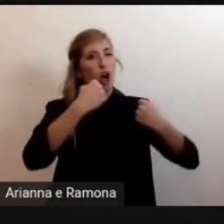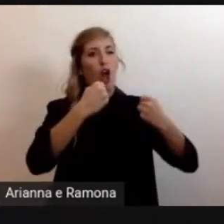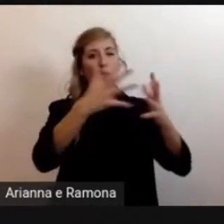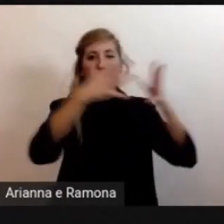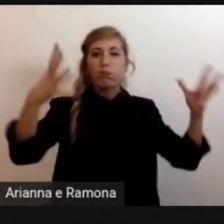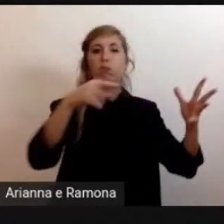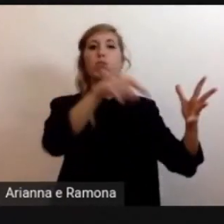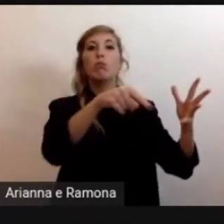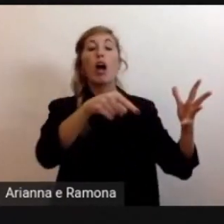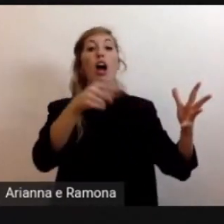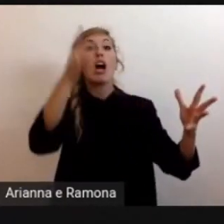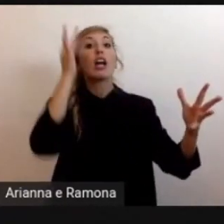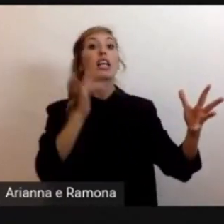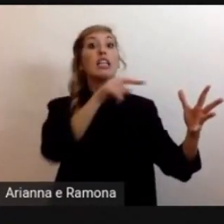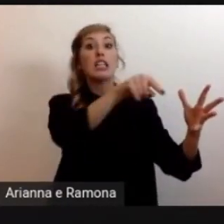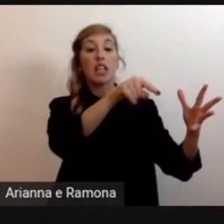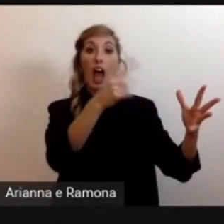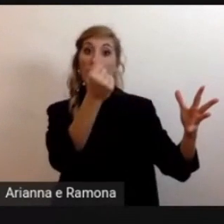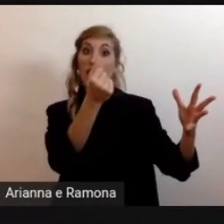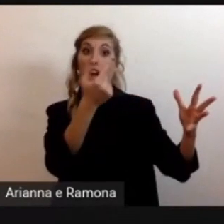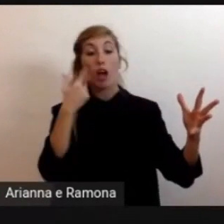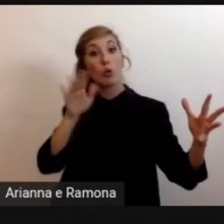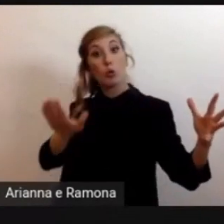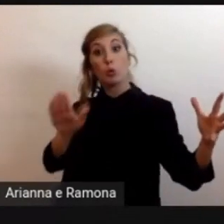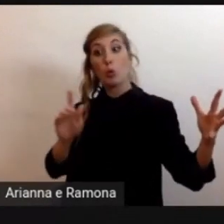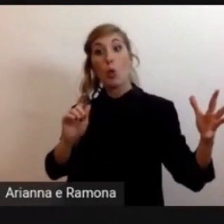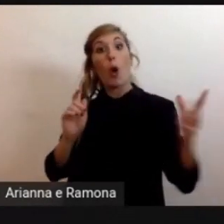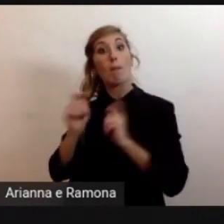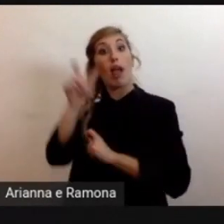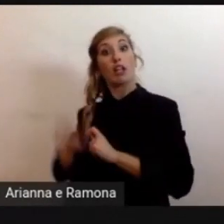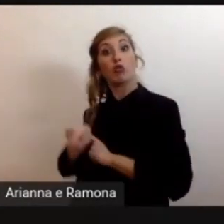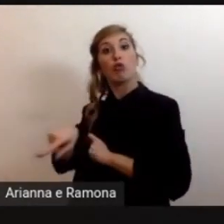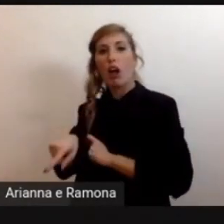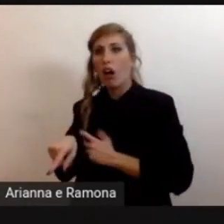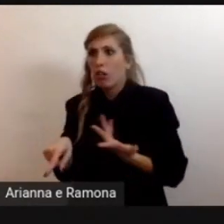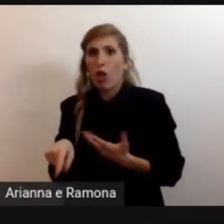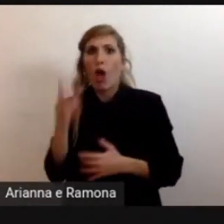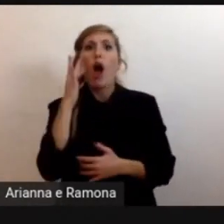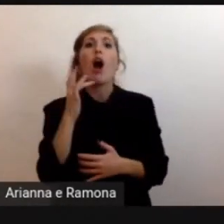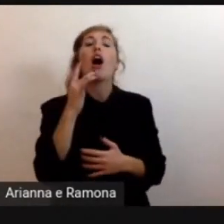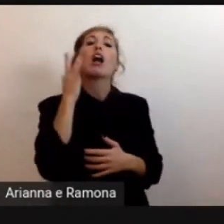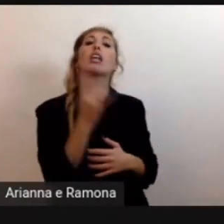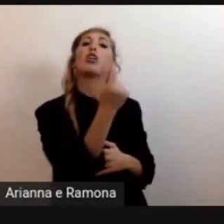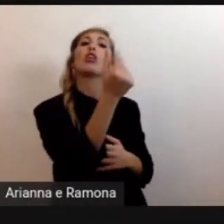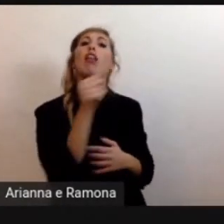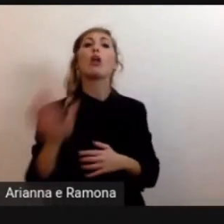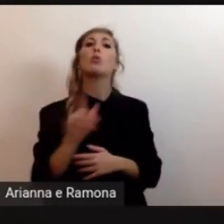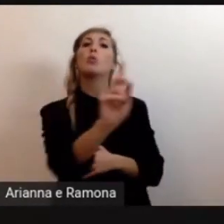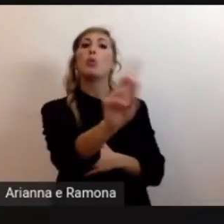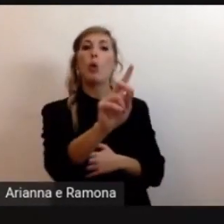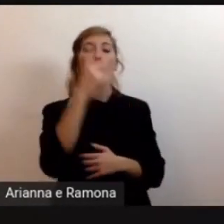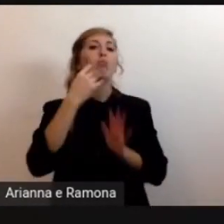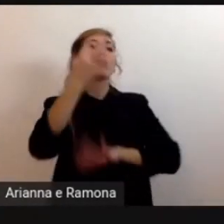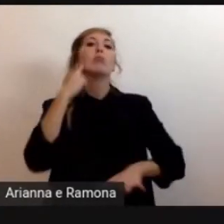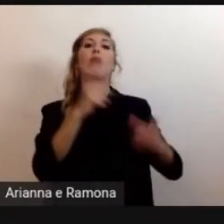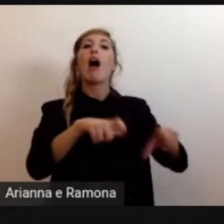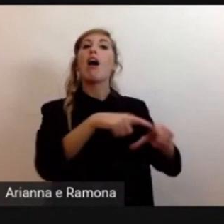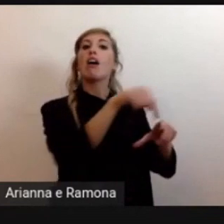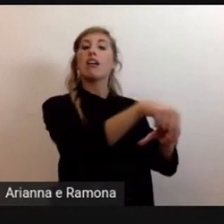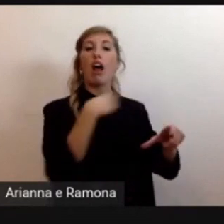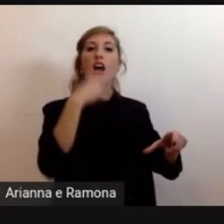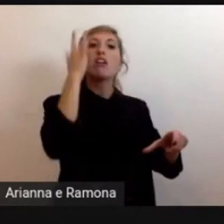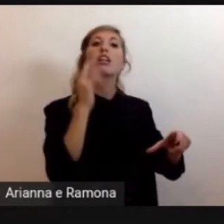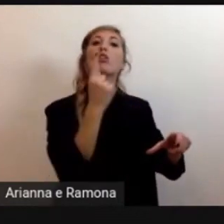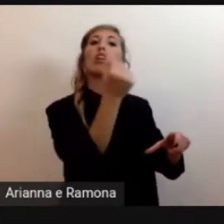fischia denaro proprio il manager gli spiegano che non è suo è un po come la banca ma anche a